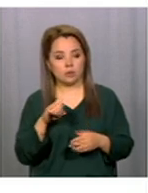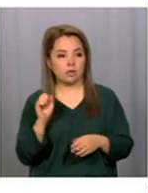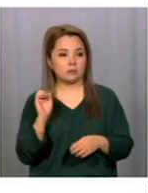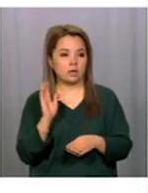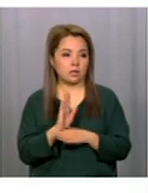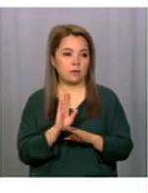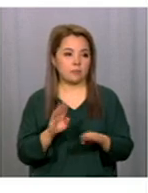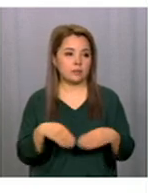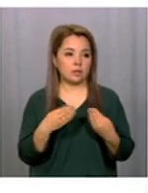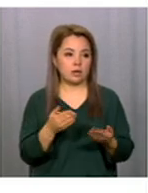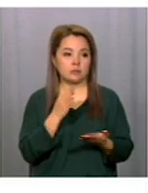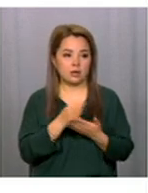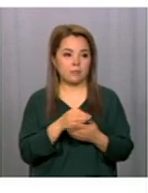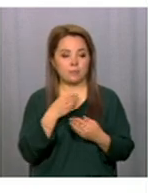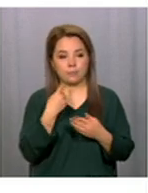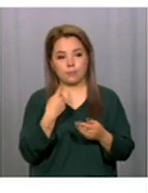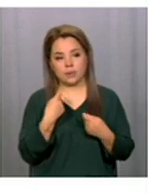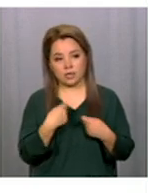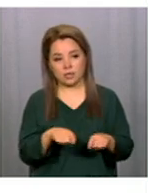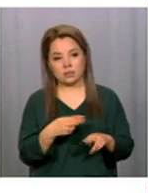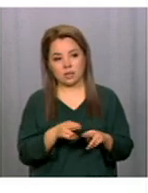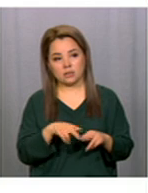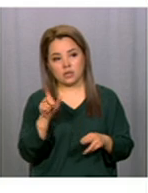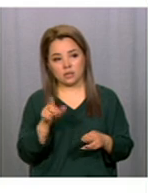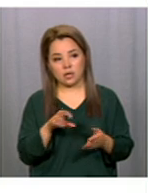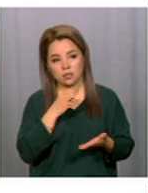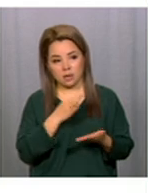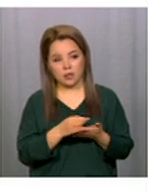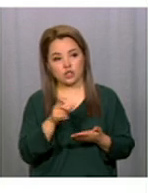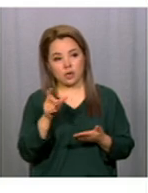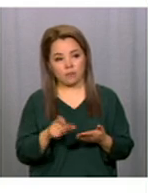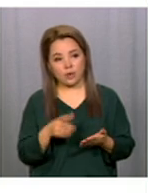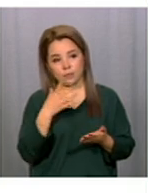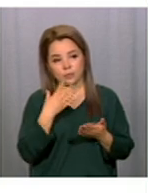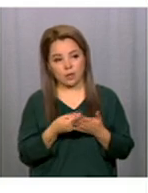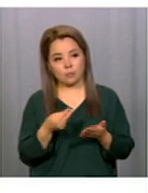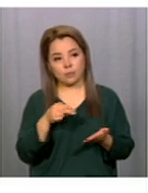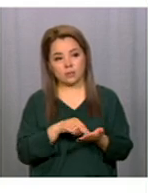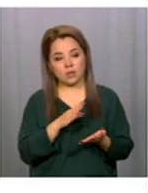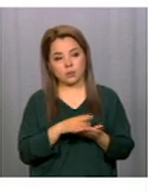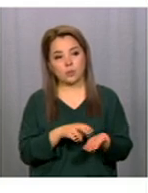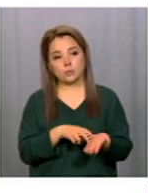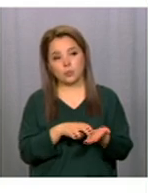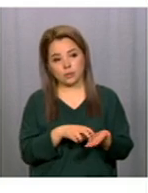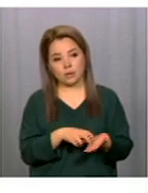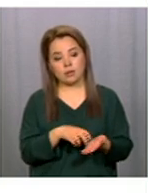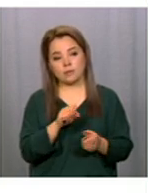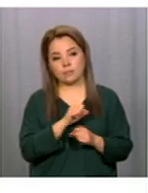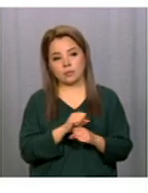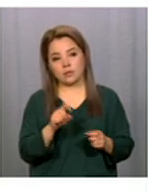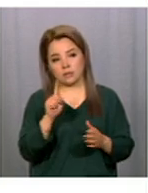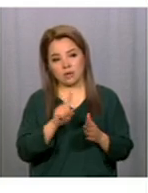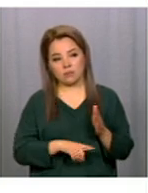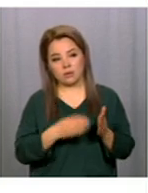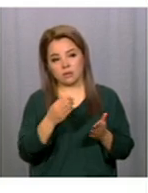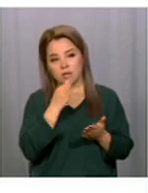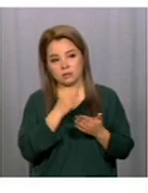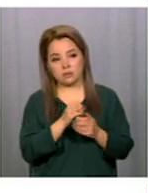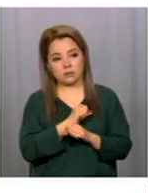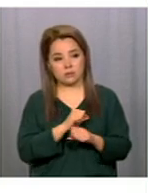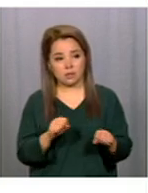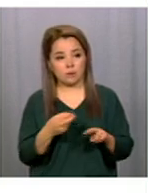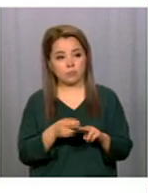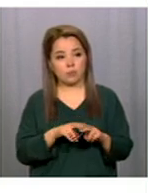предателя. Человек, проявивший трусость, предаст своих товарищей, значит, доверять ему нельзя. Барамбаев